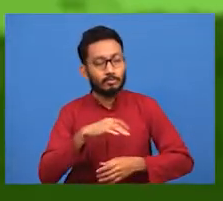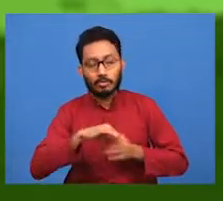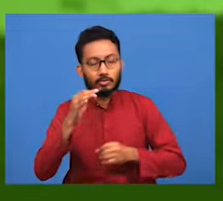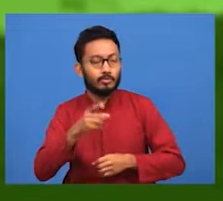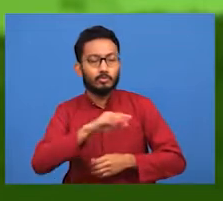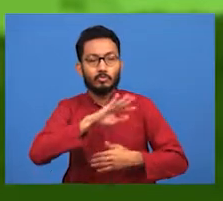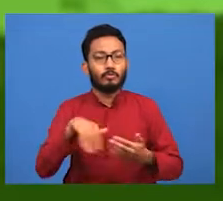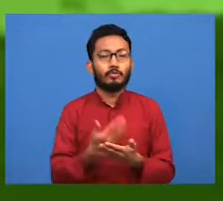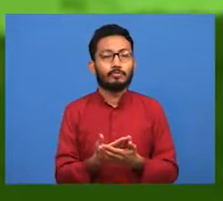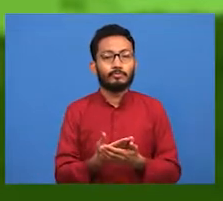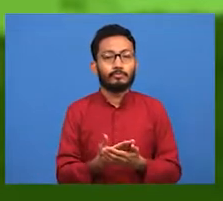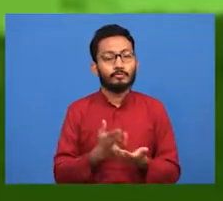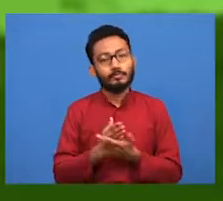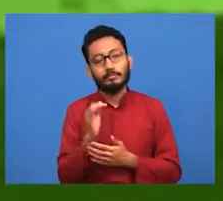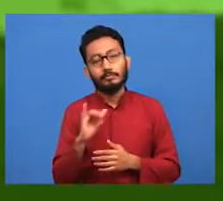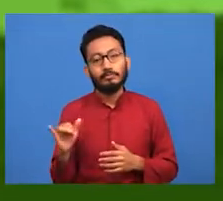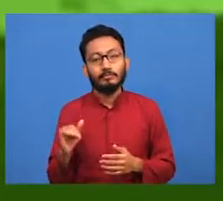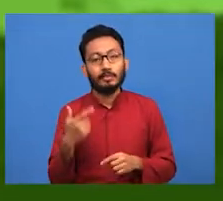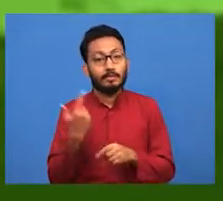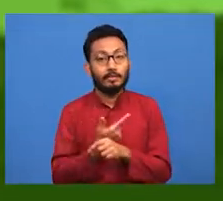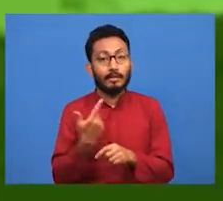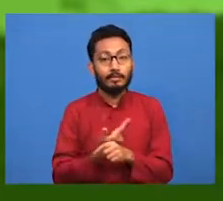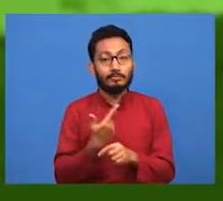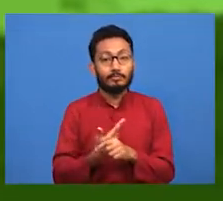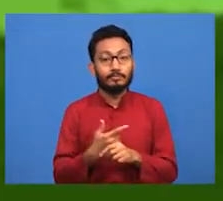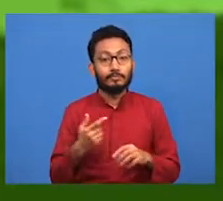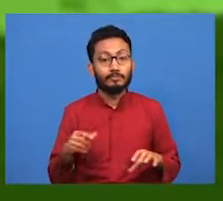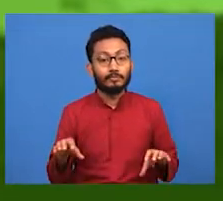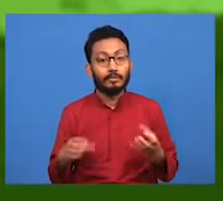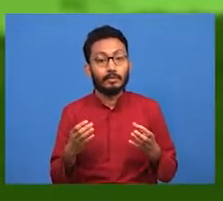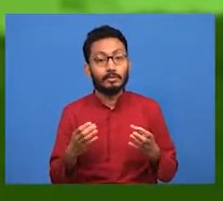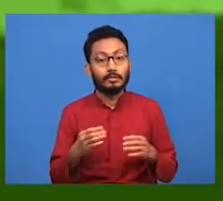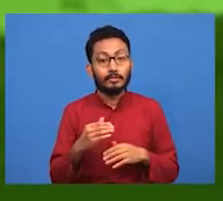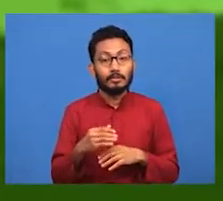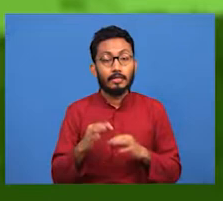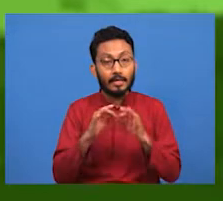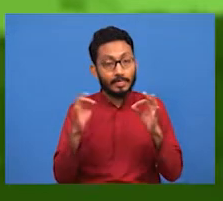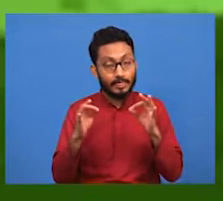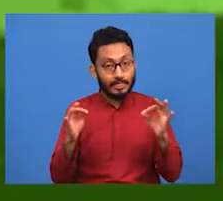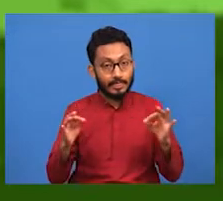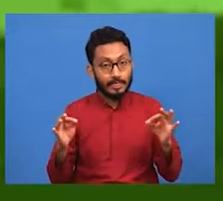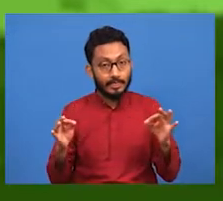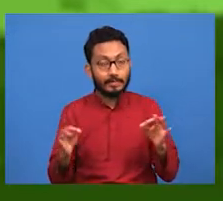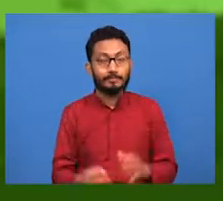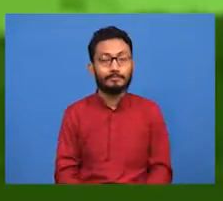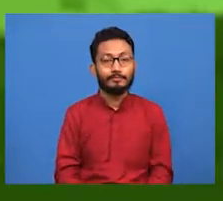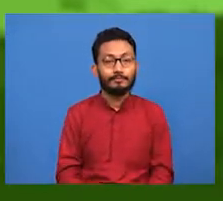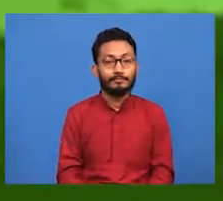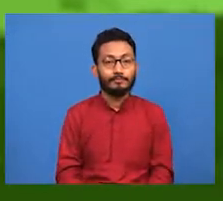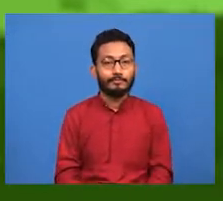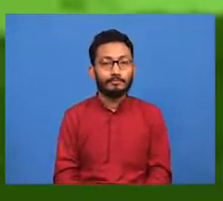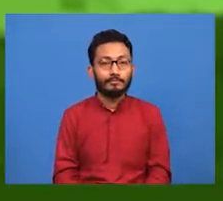Cikgu lanjutkan latihan kedua kita kepada binaan ayat menggunakan kata kerja aktif transitif.